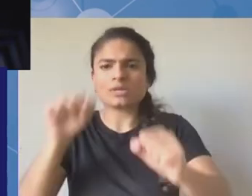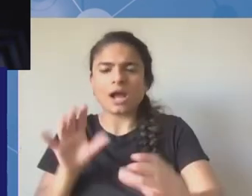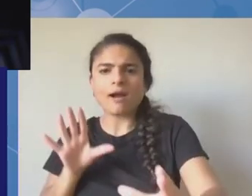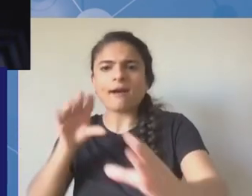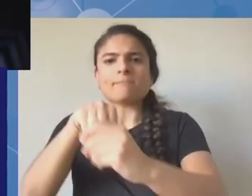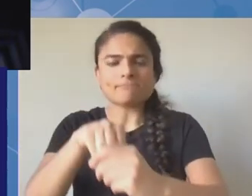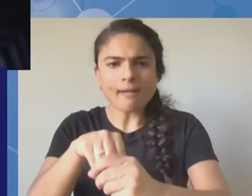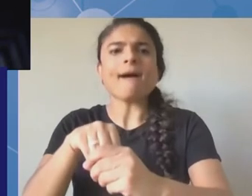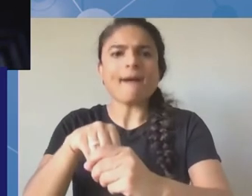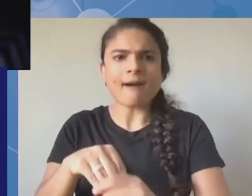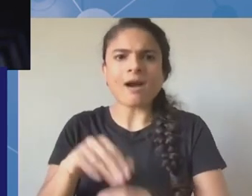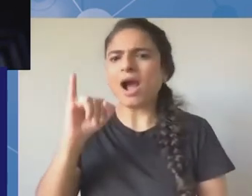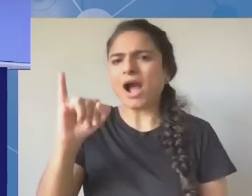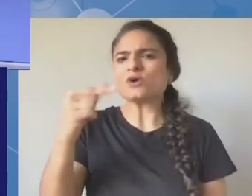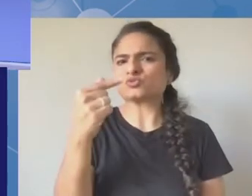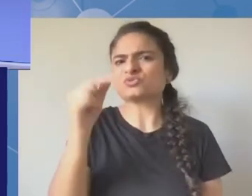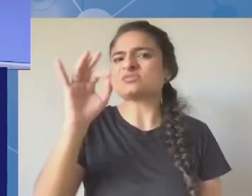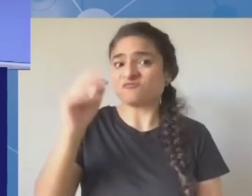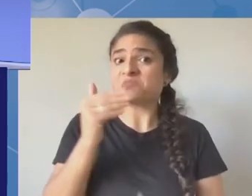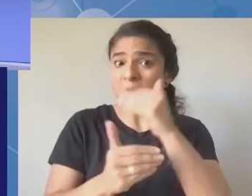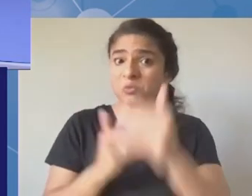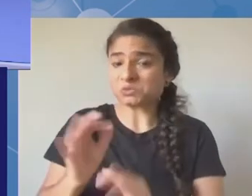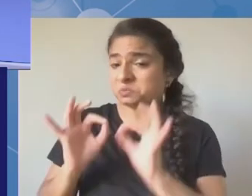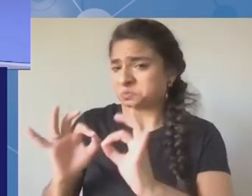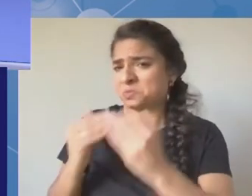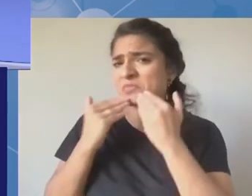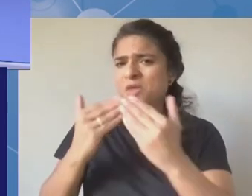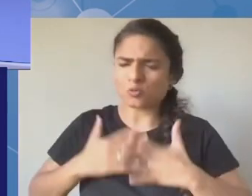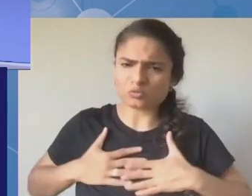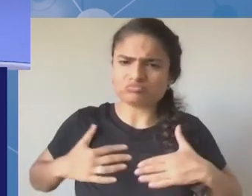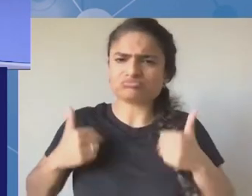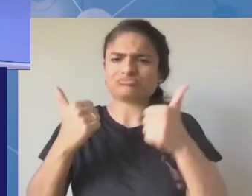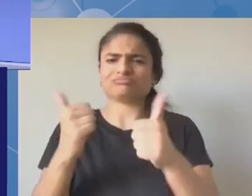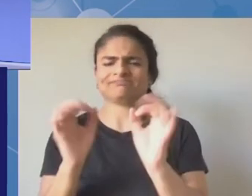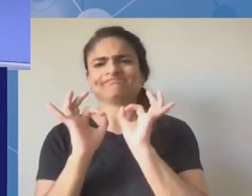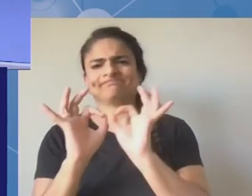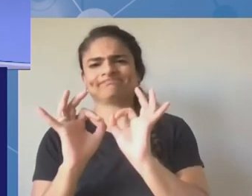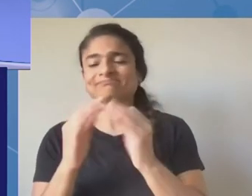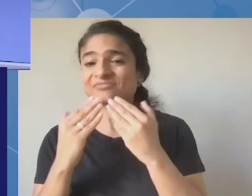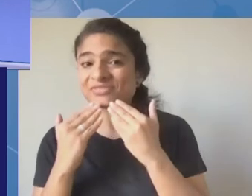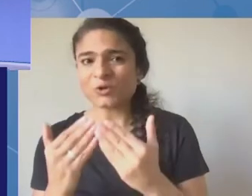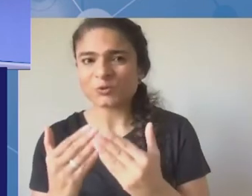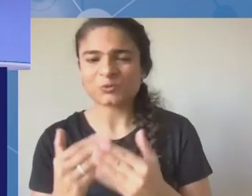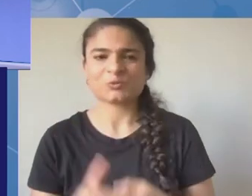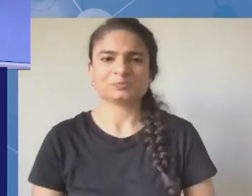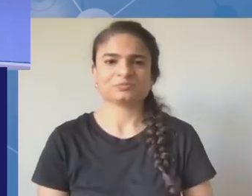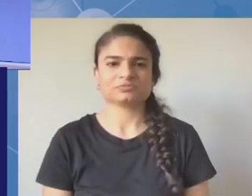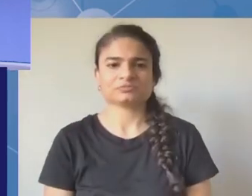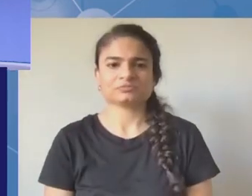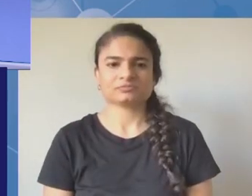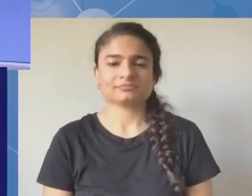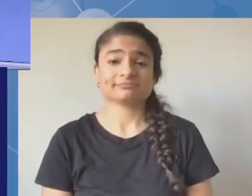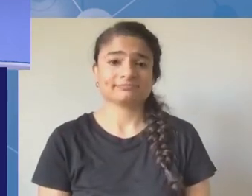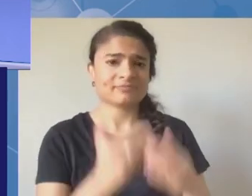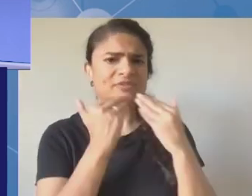معلومات لها عن طريق الاي جي اف للشباب. شكرا على هذه المبادرة وأتمنى